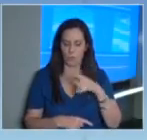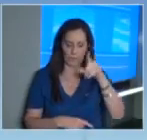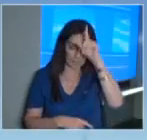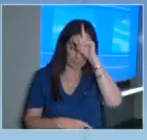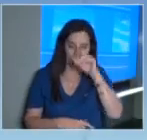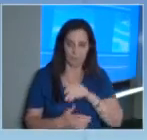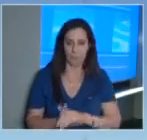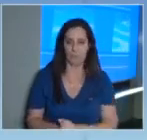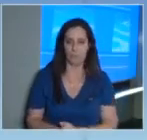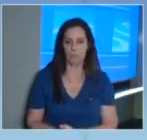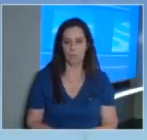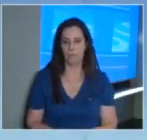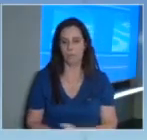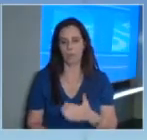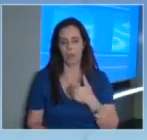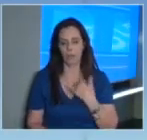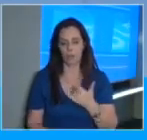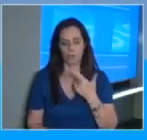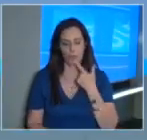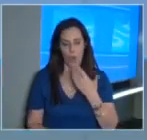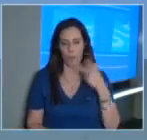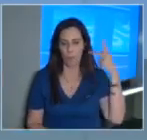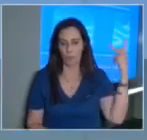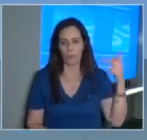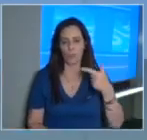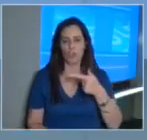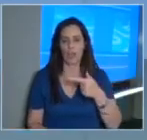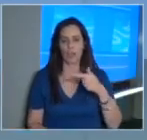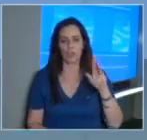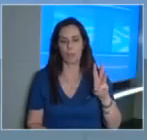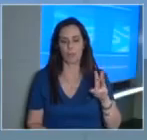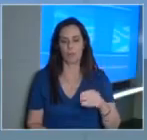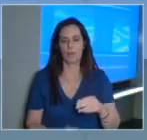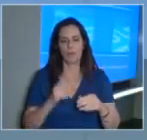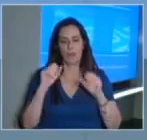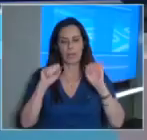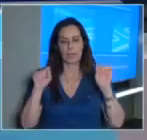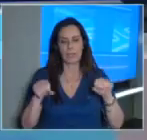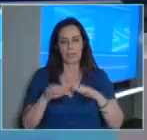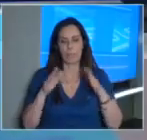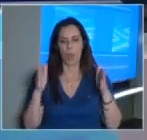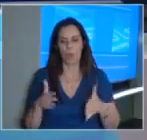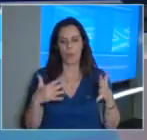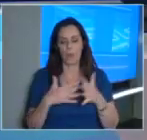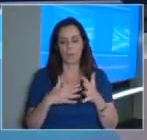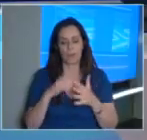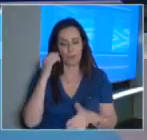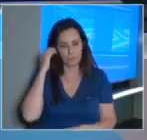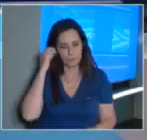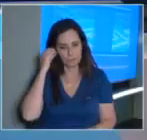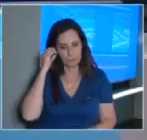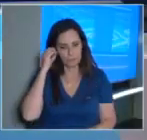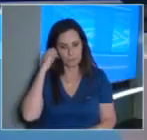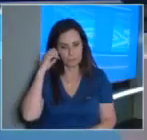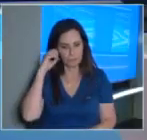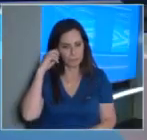בגרמניה שנמצא בעלייה, סליחה. אנחנו אומרים כעת שלום לפרופסור ג'רלד שטיינברג, נשיא מכון המחקר NGO מוניטור, שלום פרופסור שטיינברג,